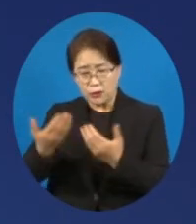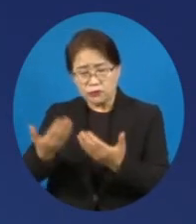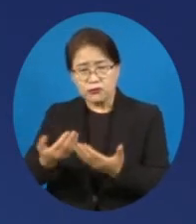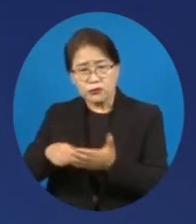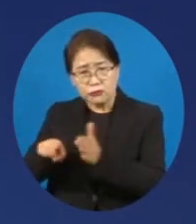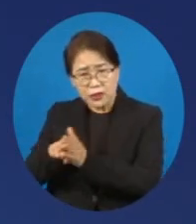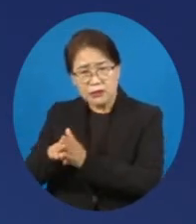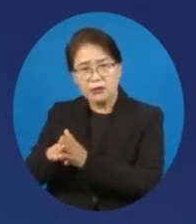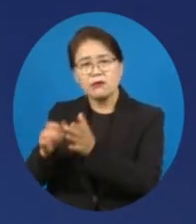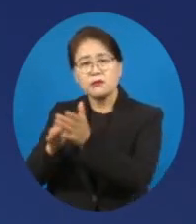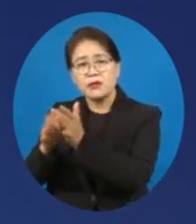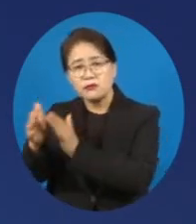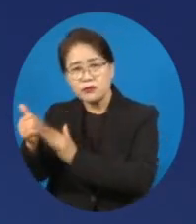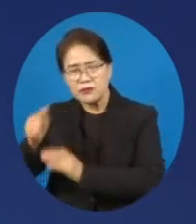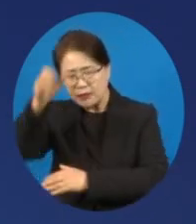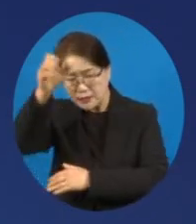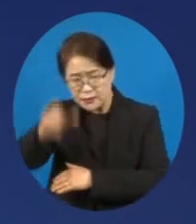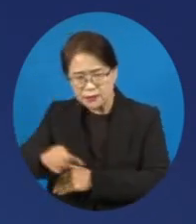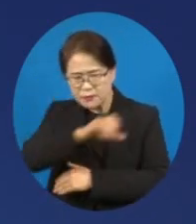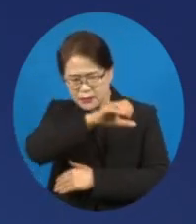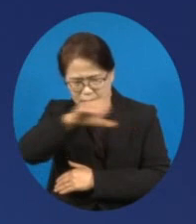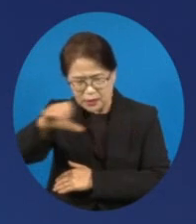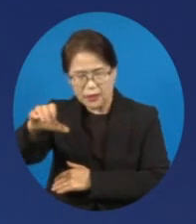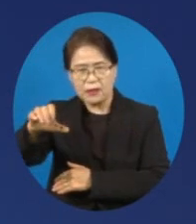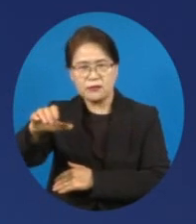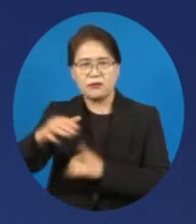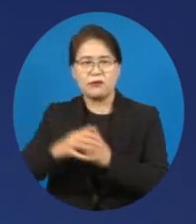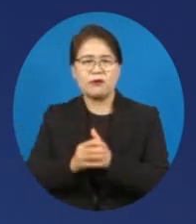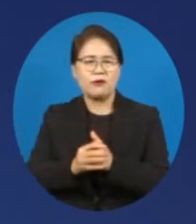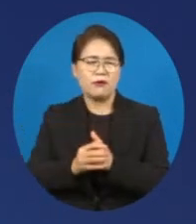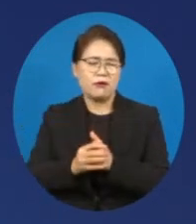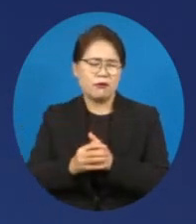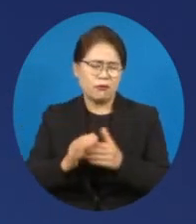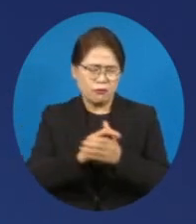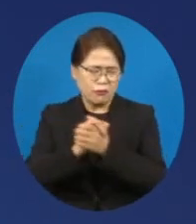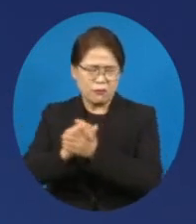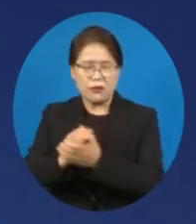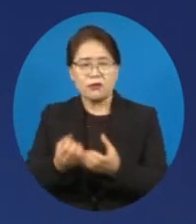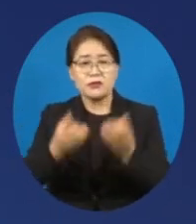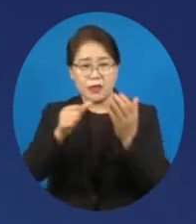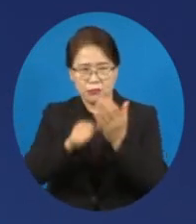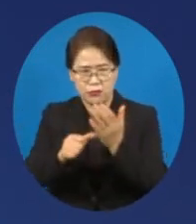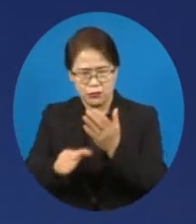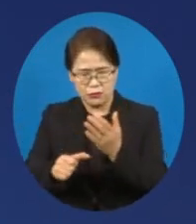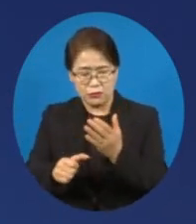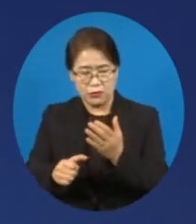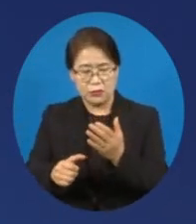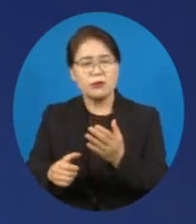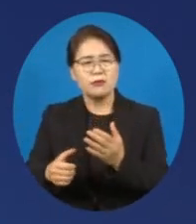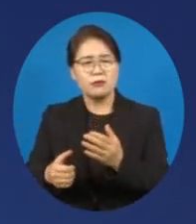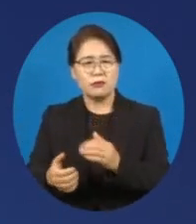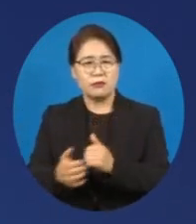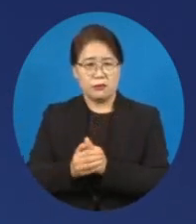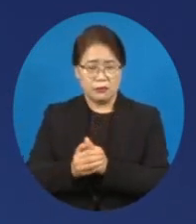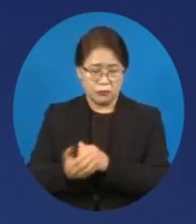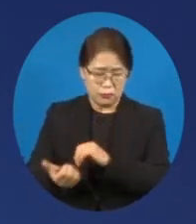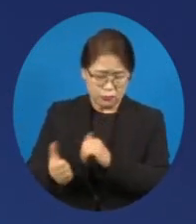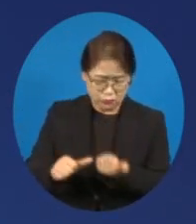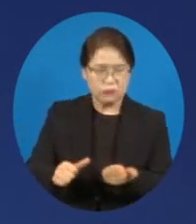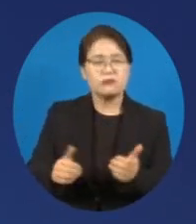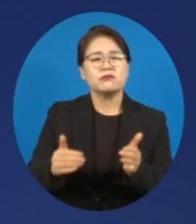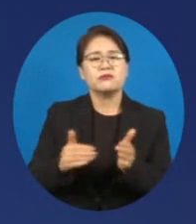위해서 십자가에서 화목제물로 죽으셨습니다 그래서 일찍이 이사야